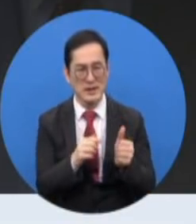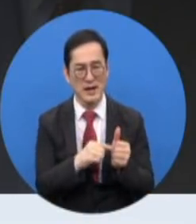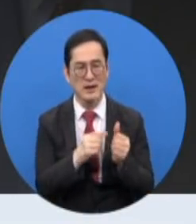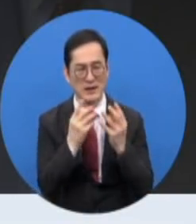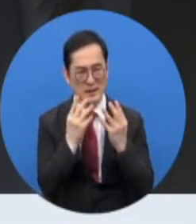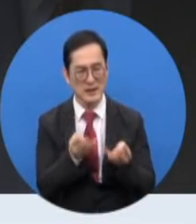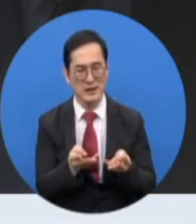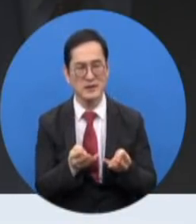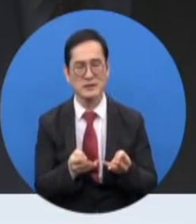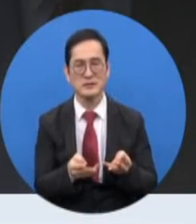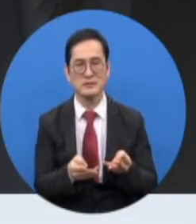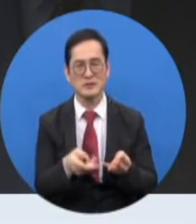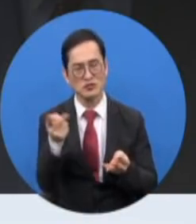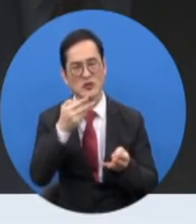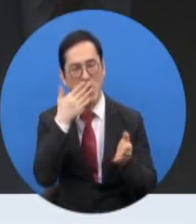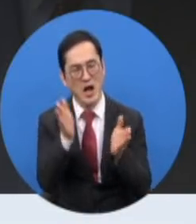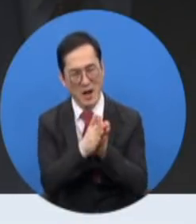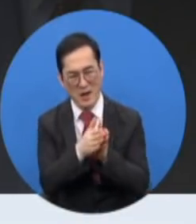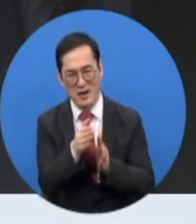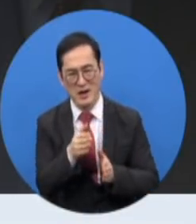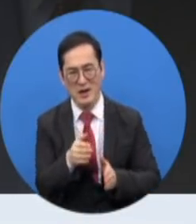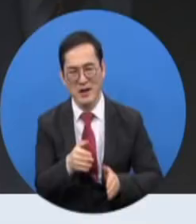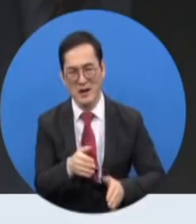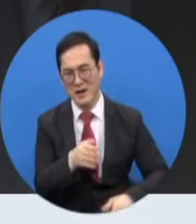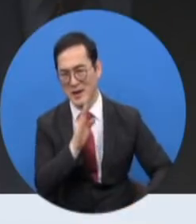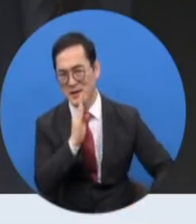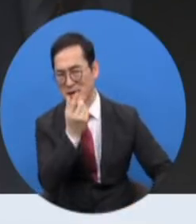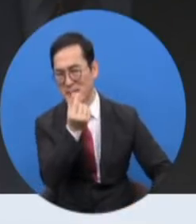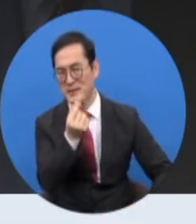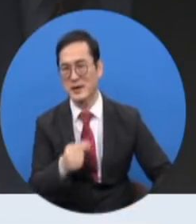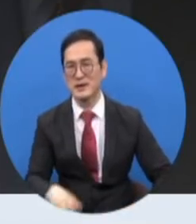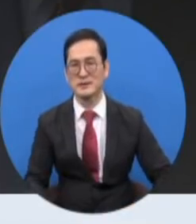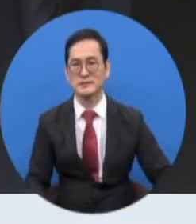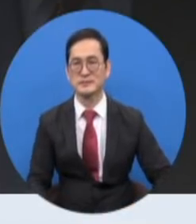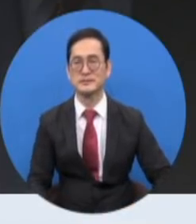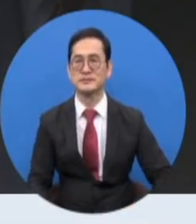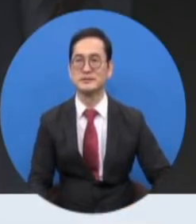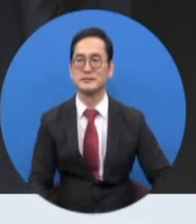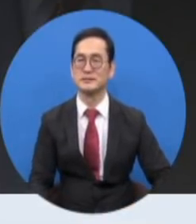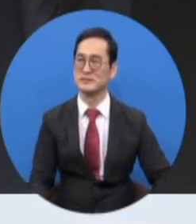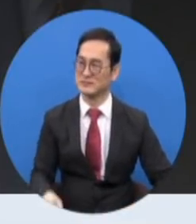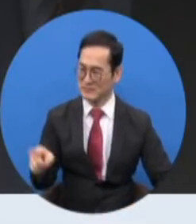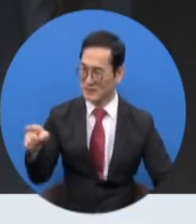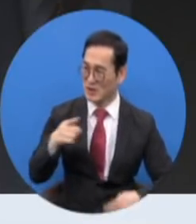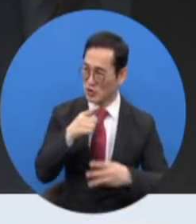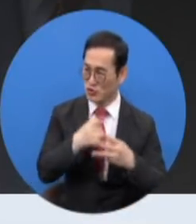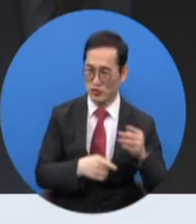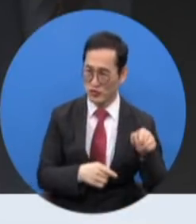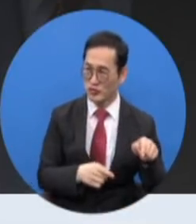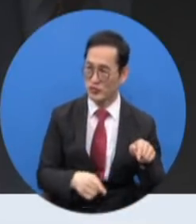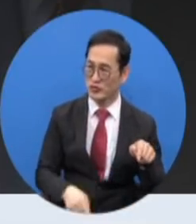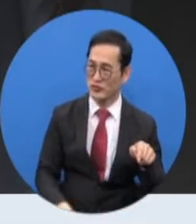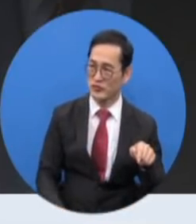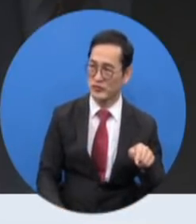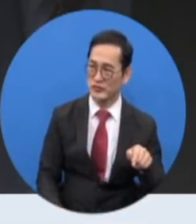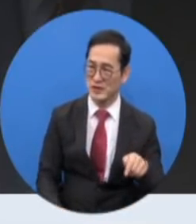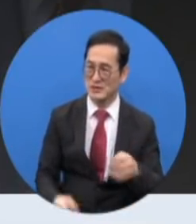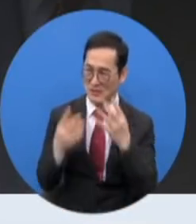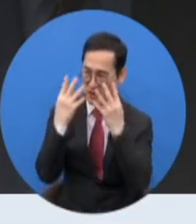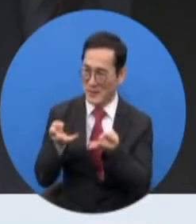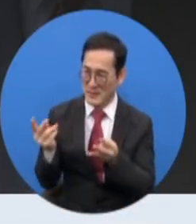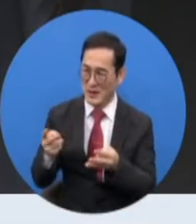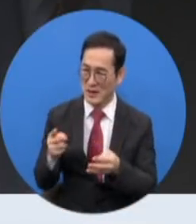이유, 김경수 사면위에 남겨둔 것이다. 여권 관계자, 윤 당선인 측에서 사면 통해 정치적 거래하려 한다는 인상을 풍긴 건 아니냐.